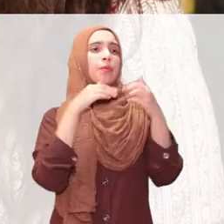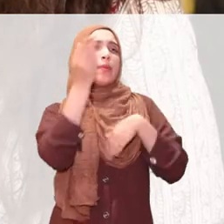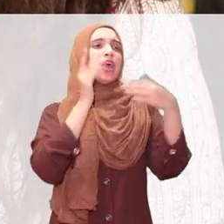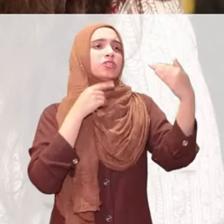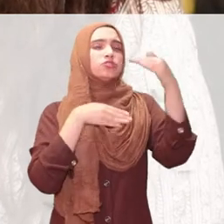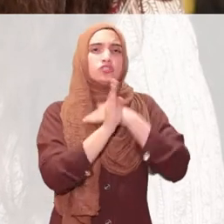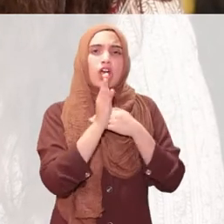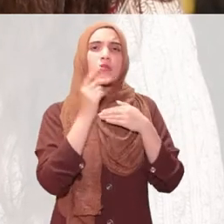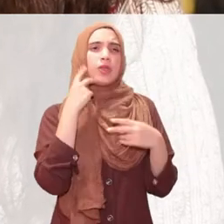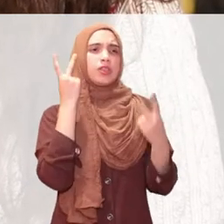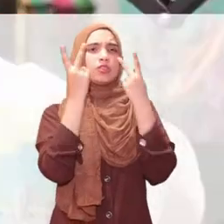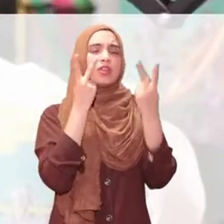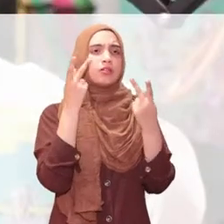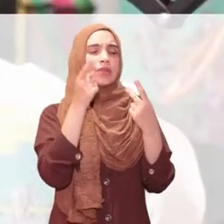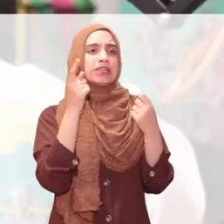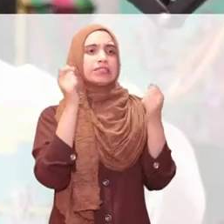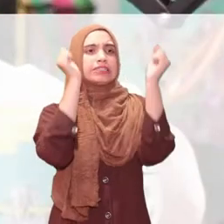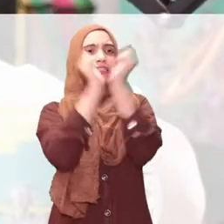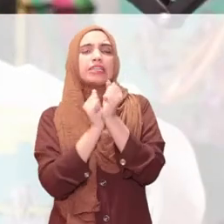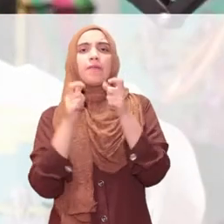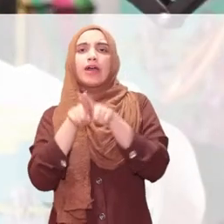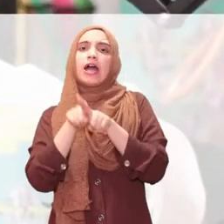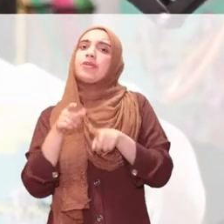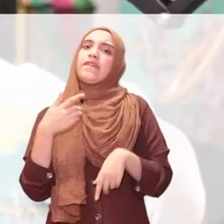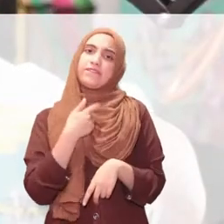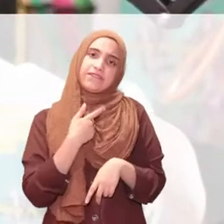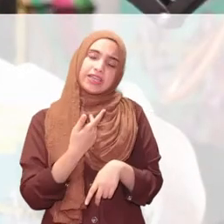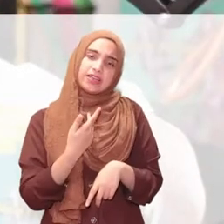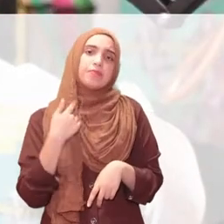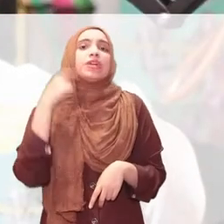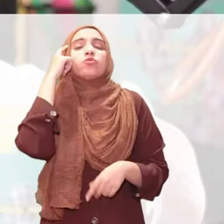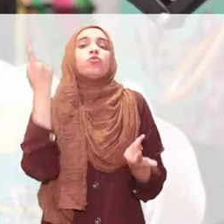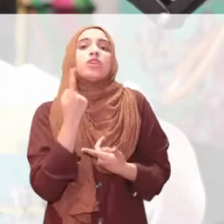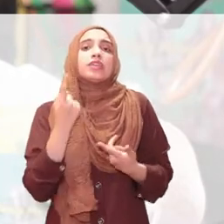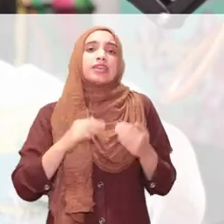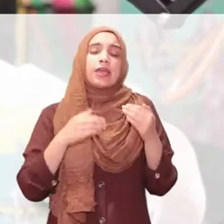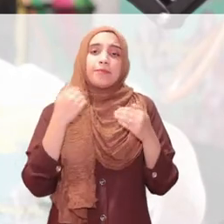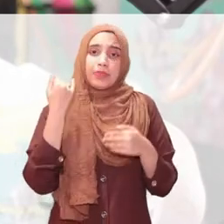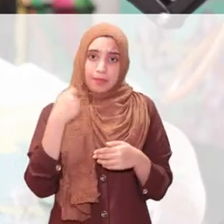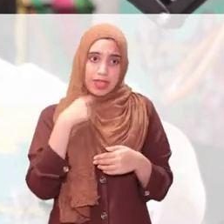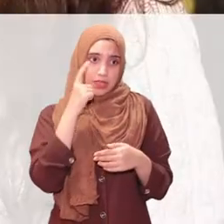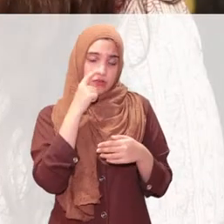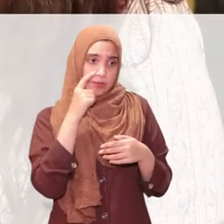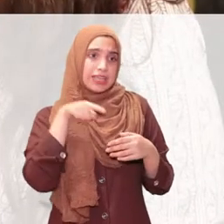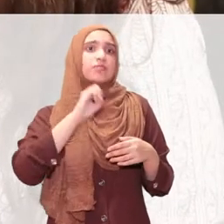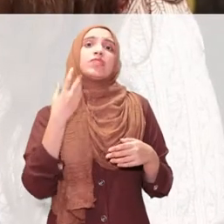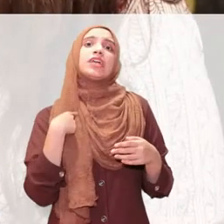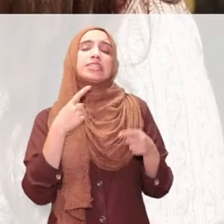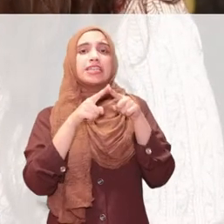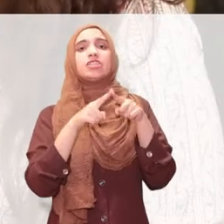एंड दम और आइडियलाइज के नहीं रिसर्च एंड पैरंट्स कुंठित